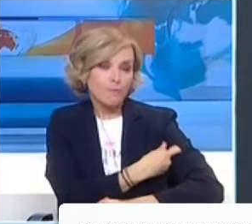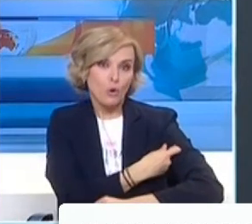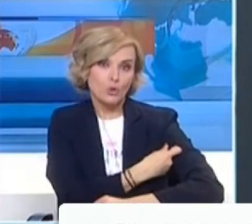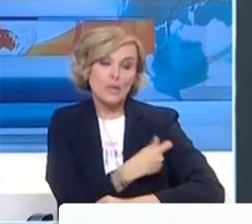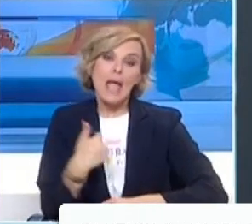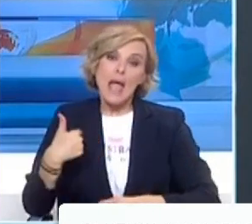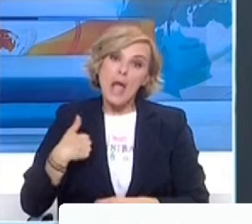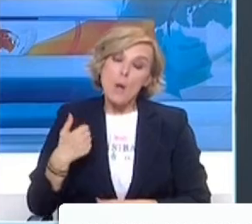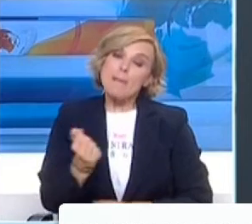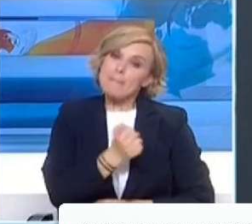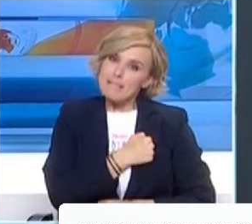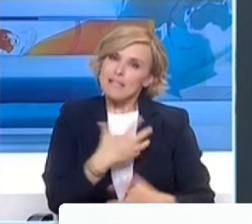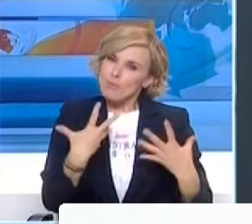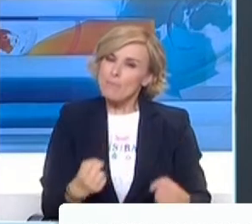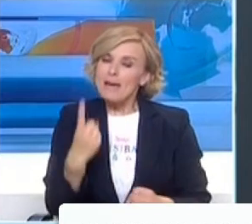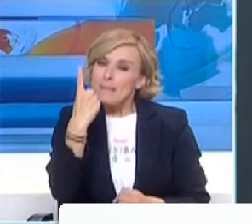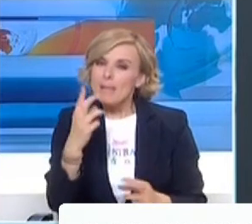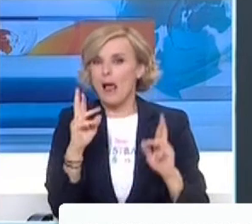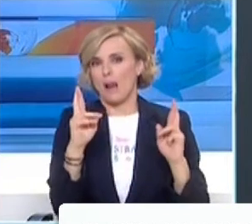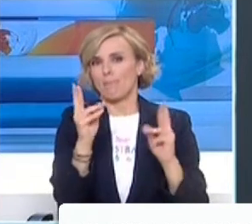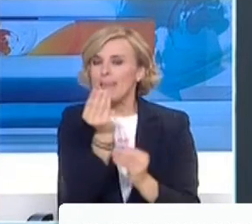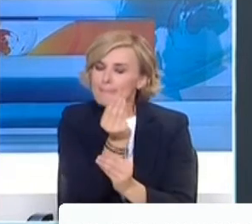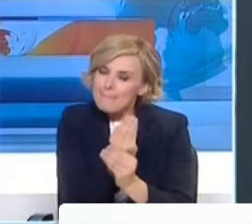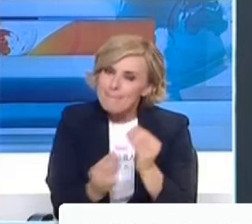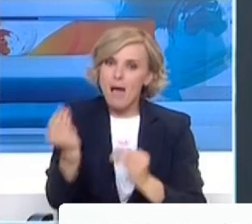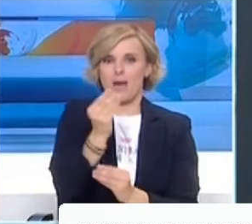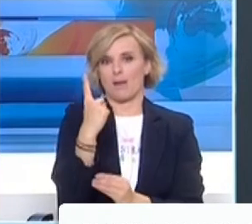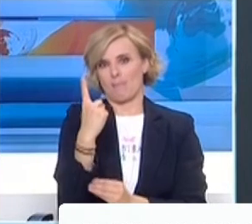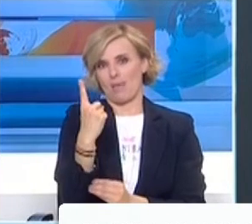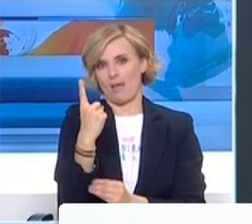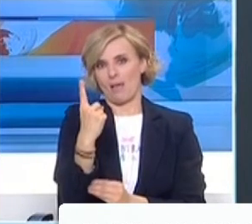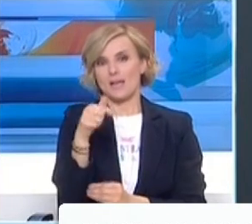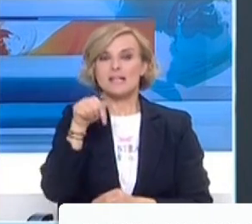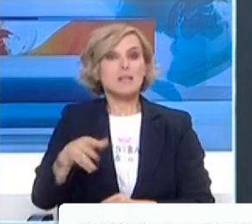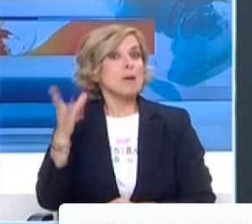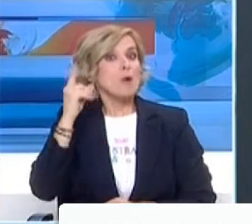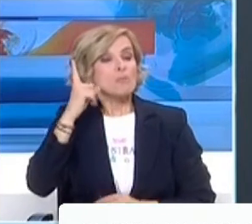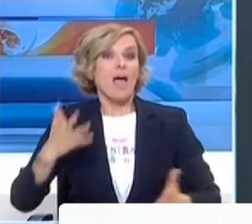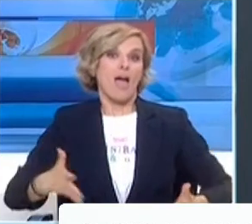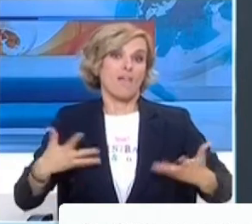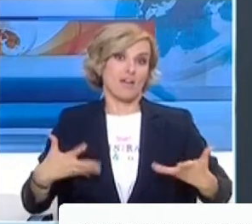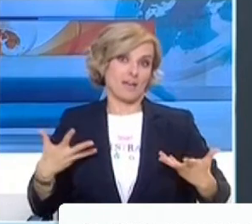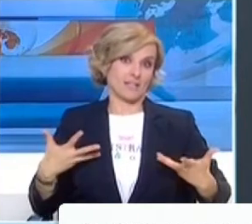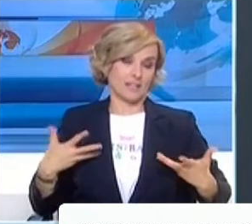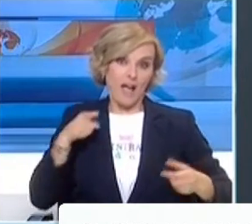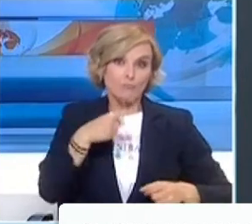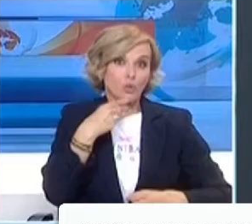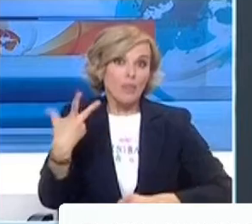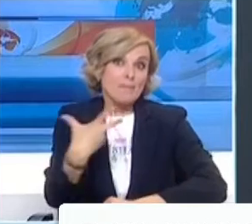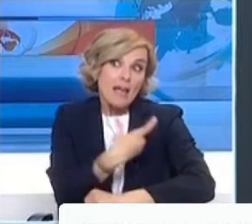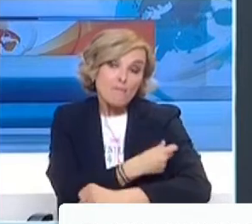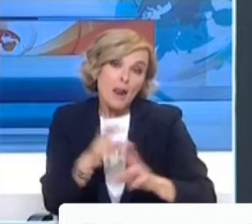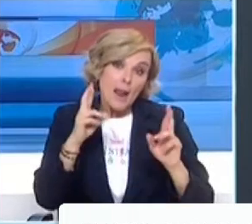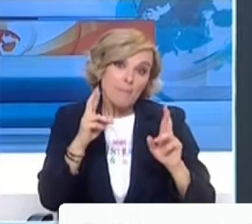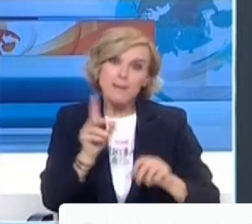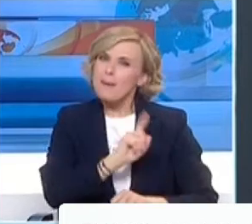ελπίδα παραπάνω σε σχέση με τις προσπάθειες που γίνεται να βρεθεί κάτι καλό. Και ήδη σήμερα ακούσαμε μια ευχάριστη είδηση. Άρα, να